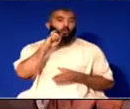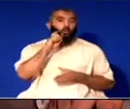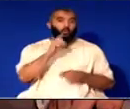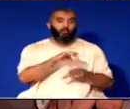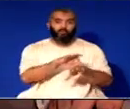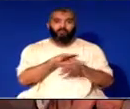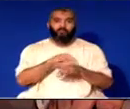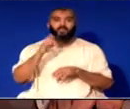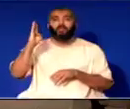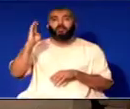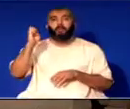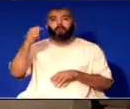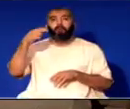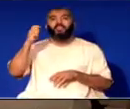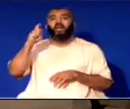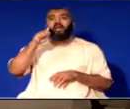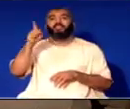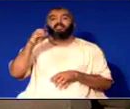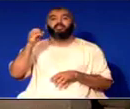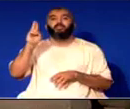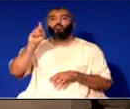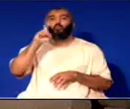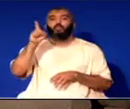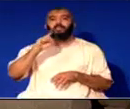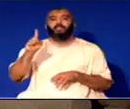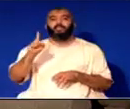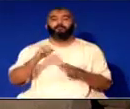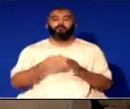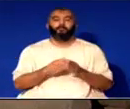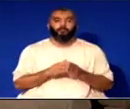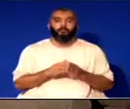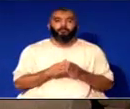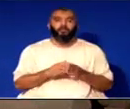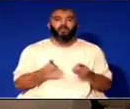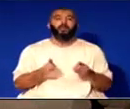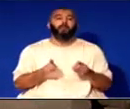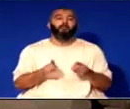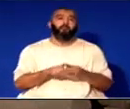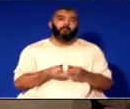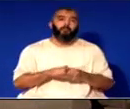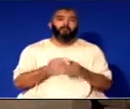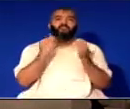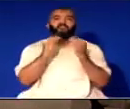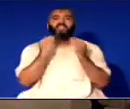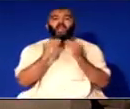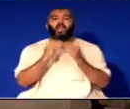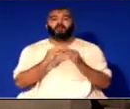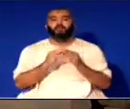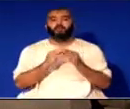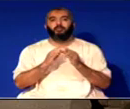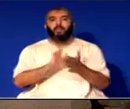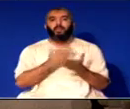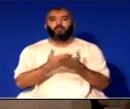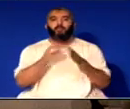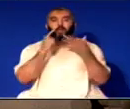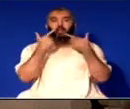الله يسلمك شيخنا. كما لا يفوتنا أن نرحب بالأستاذ فيصل الذي يرافقنا في ترجمة